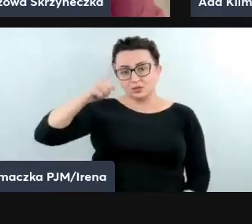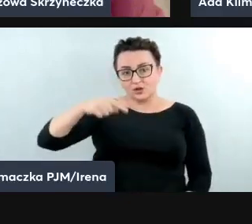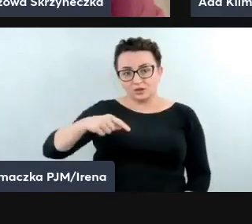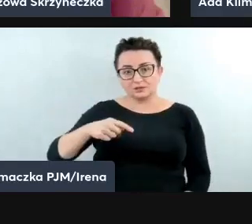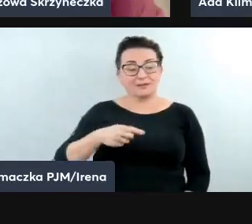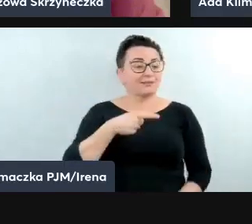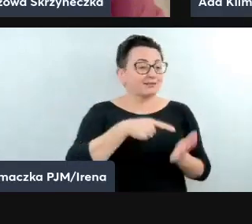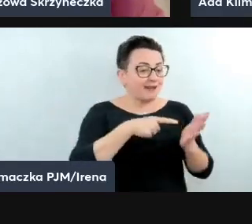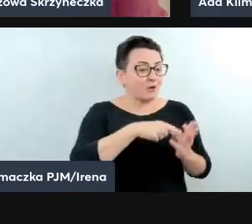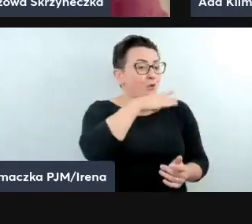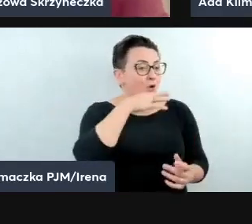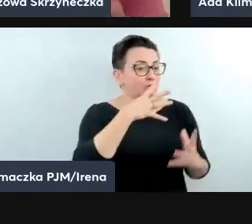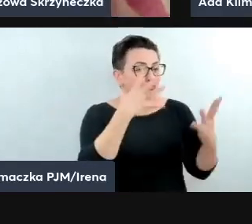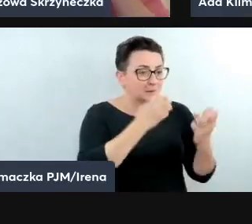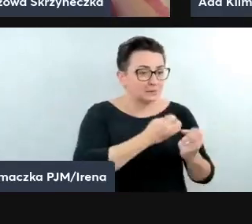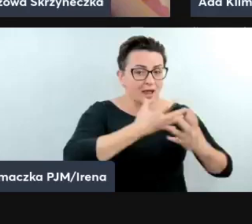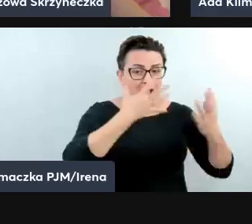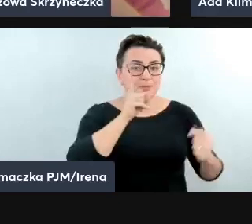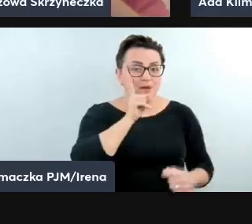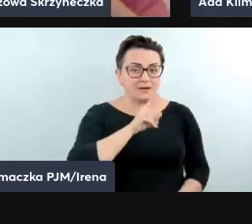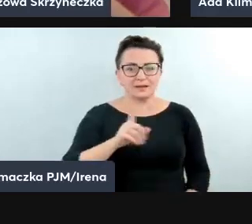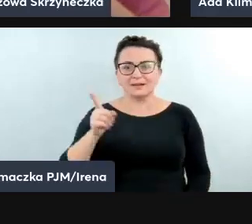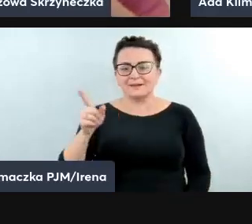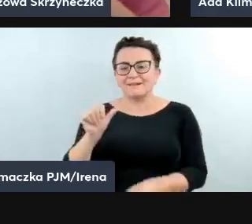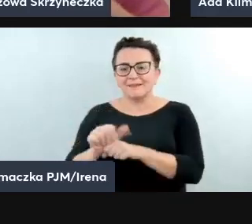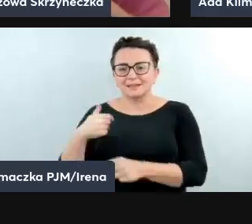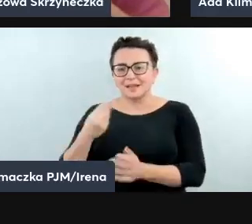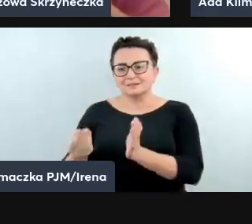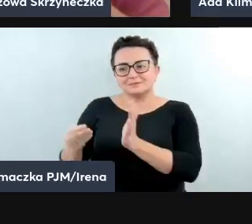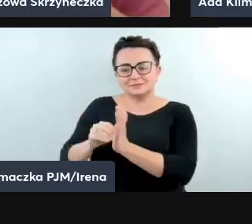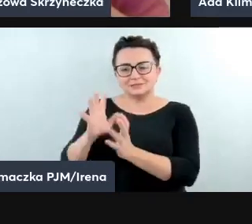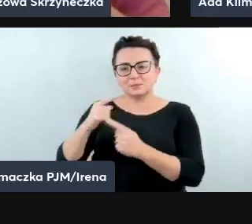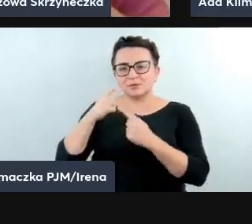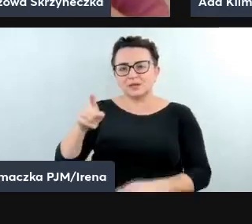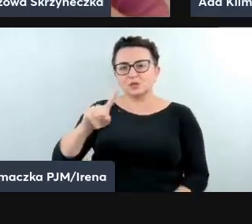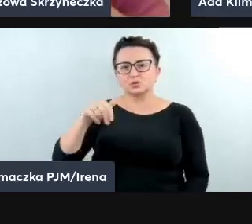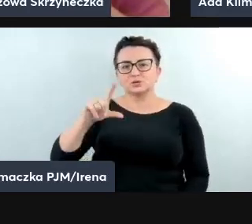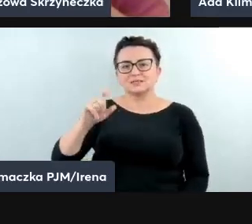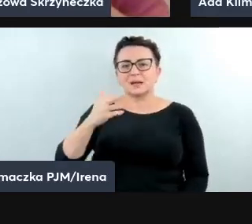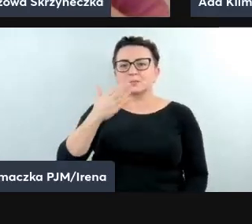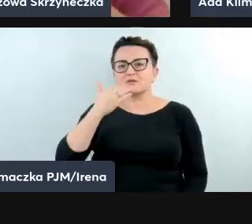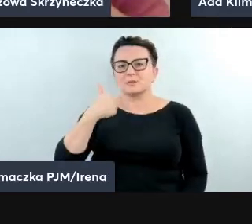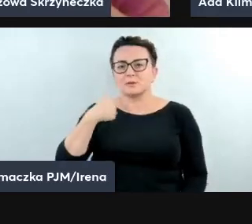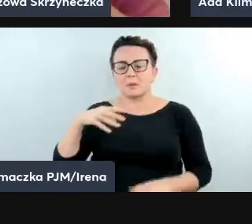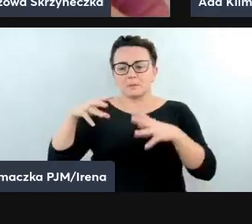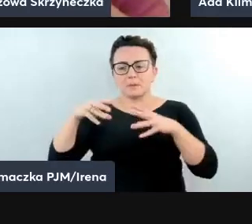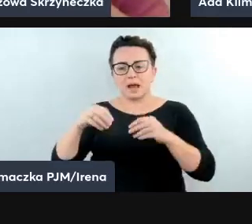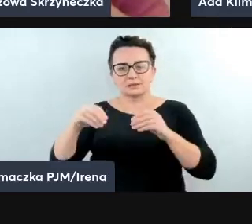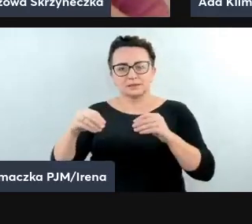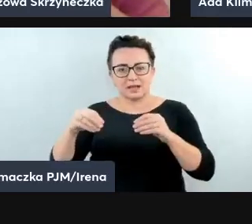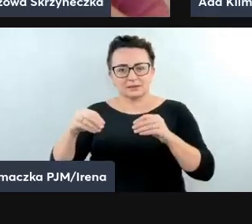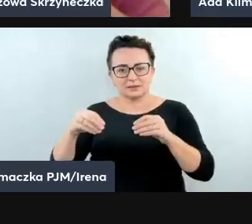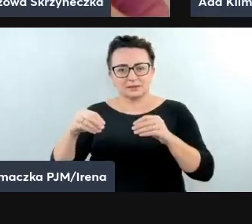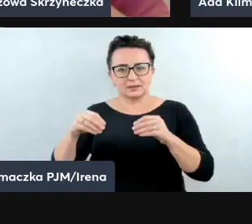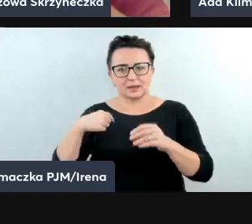Słuchajcie, właśnie chciałam dać taką gwiazdeczkę, jak ty, Zuza, mówiłaś o maczaniu właśnie, bo pamiętam, że Stosi to zapamiętałam, bo ty, Stosiu, mówiłaś w pewnym